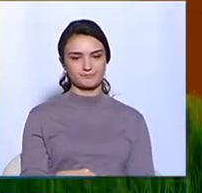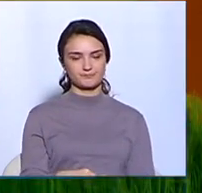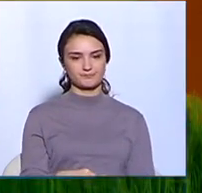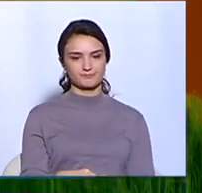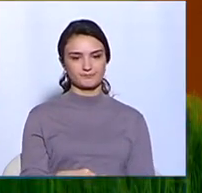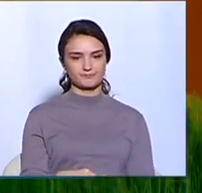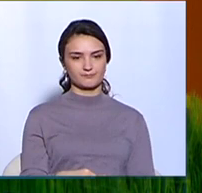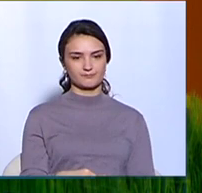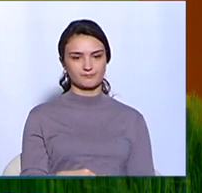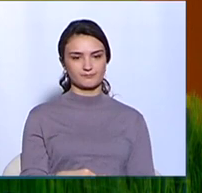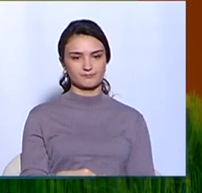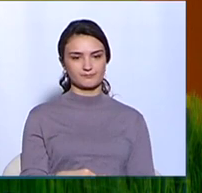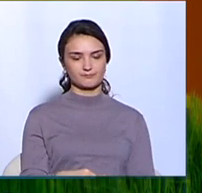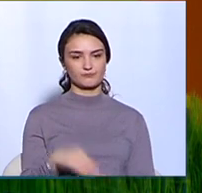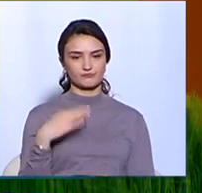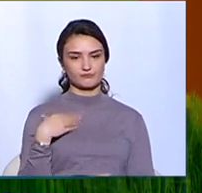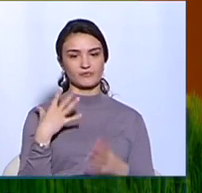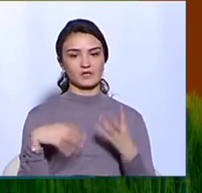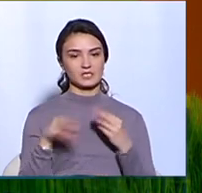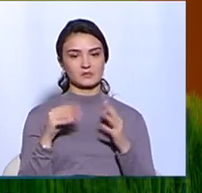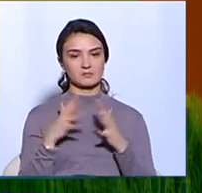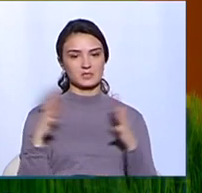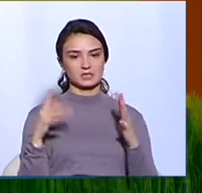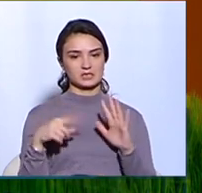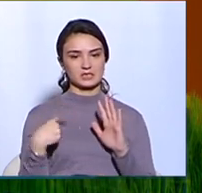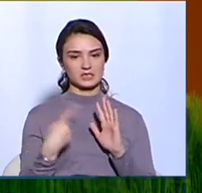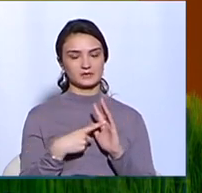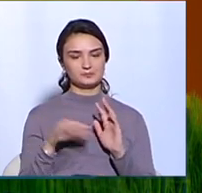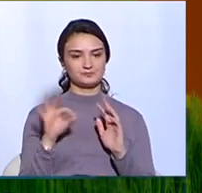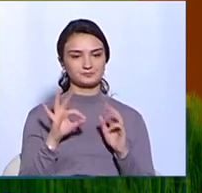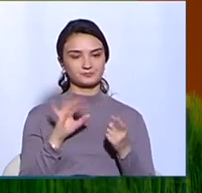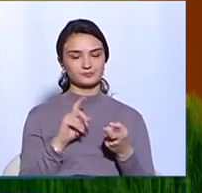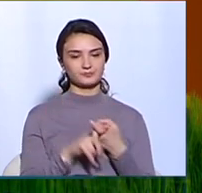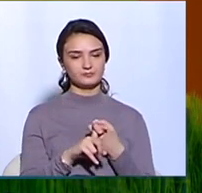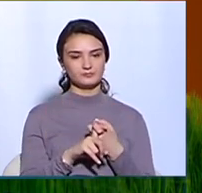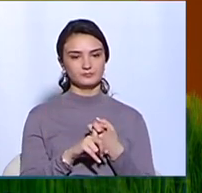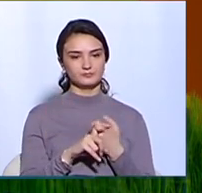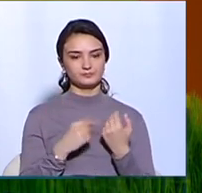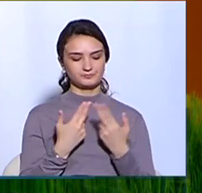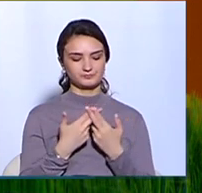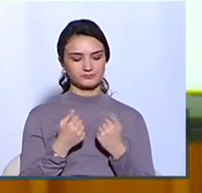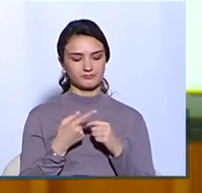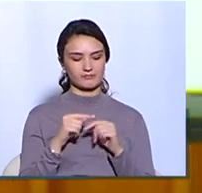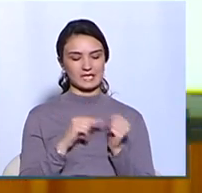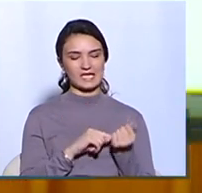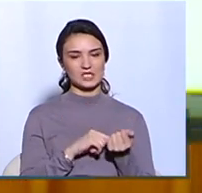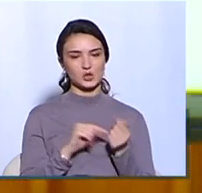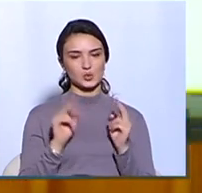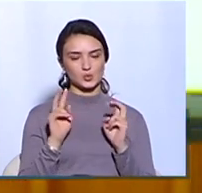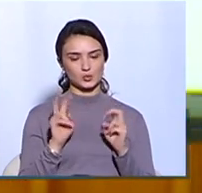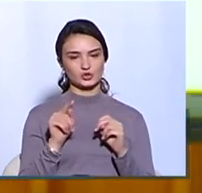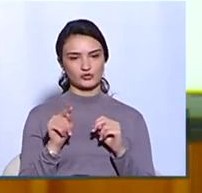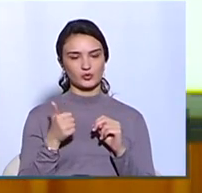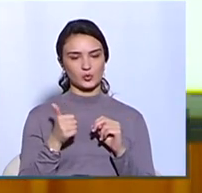ჩვენ ყველაზე მეტი კითხვა გვაქვს იმასთან დაკავშირებით. დია. ეხლა გენეტიკური